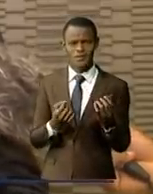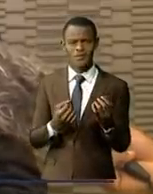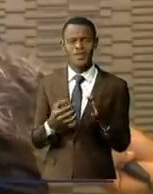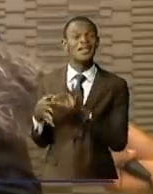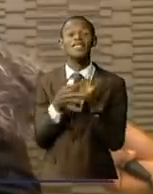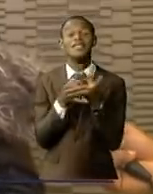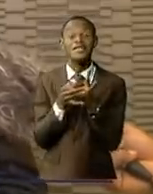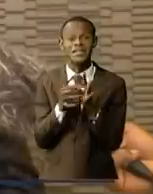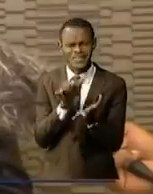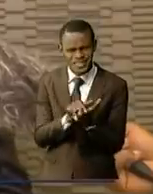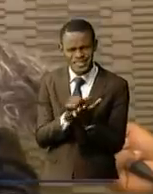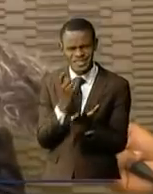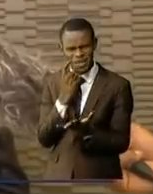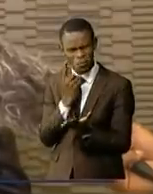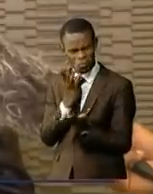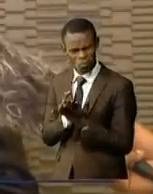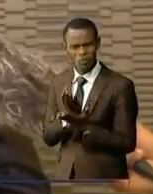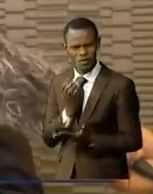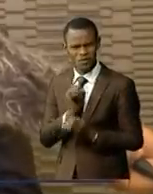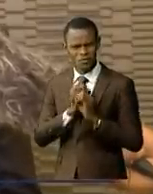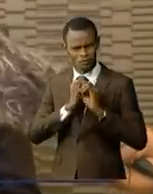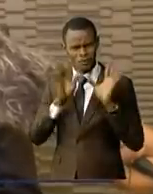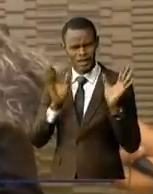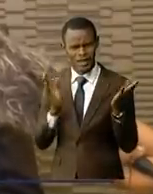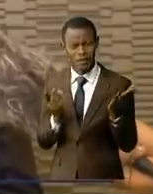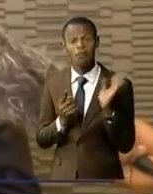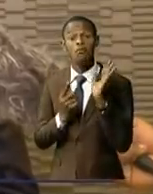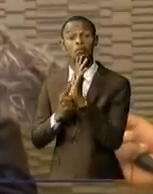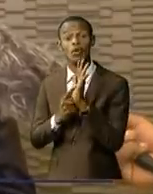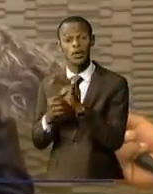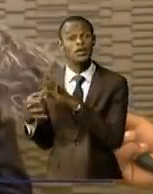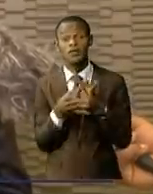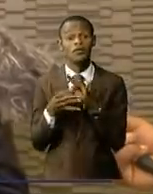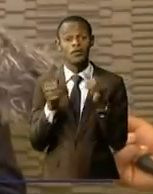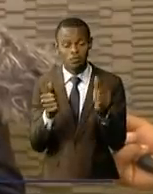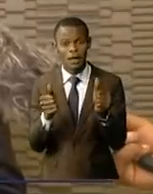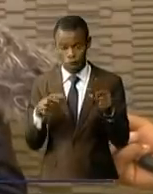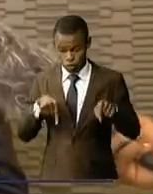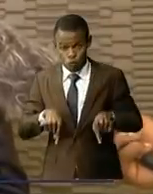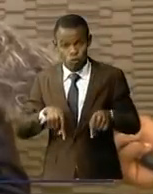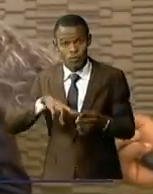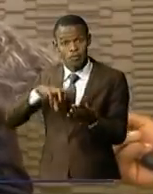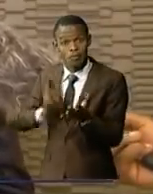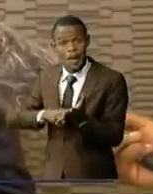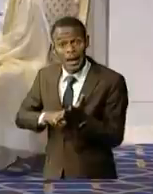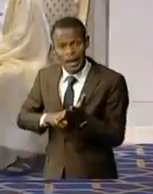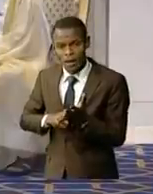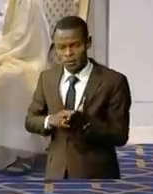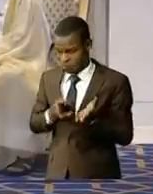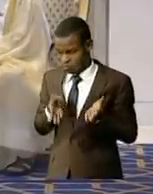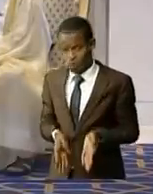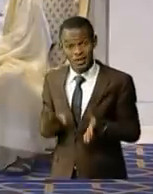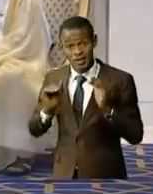un indicateur fort. Et aujourd'hui, nous avons signé en présence du chèque, donc c'est aussi